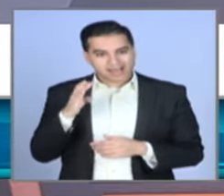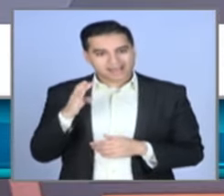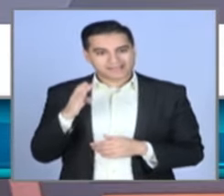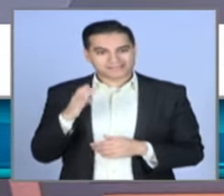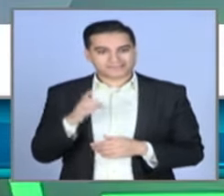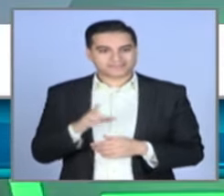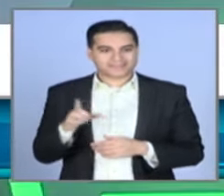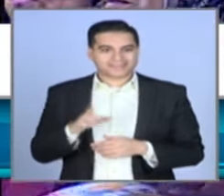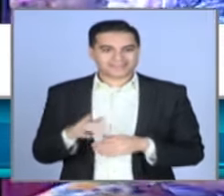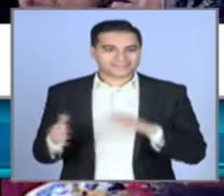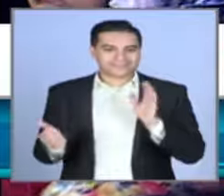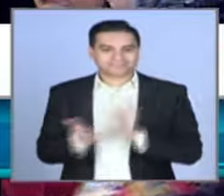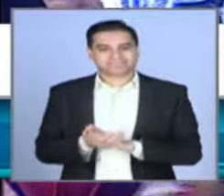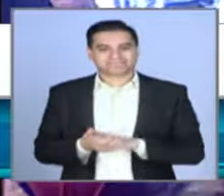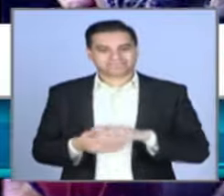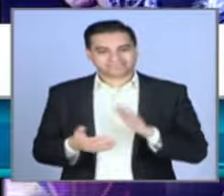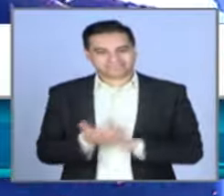صحيحه.